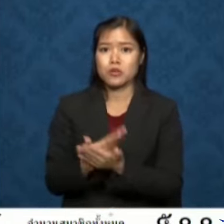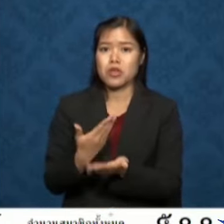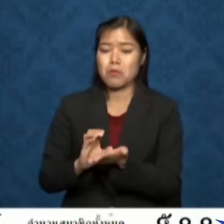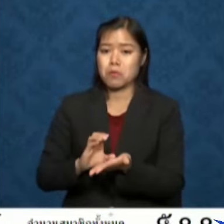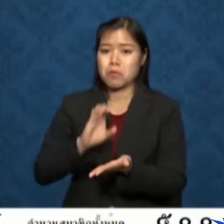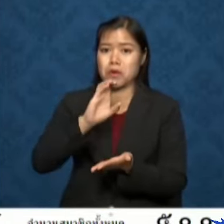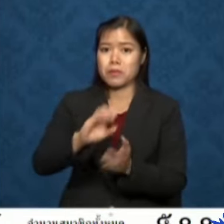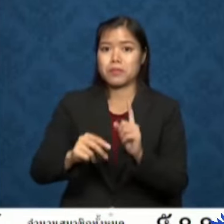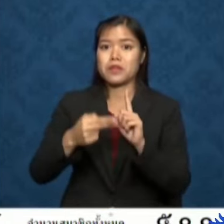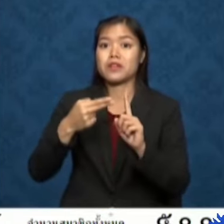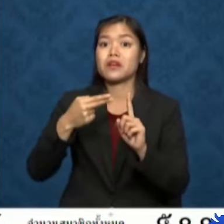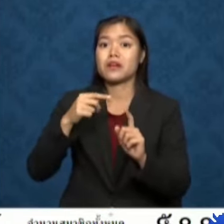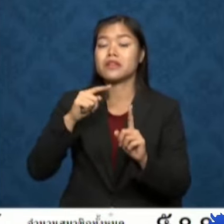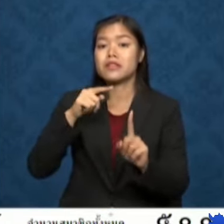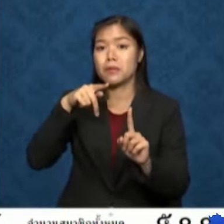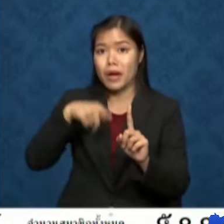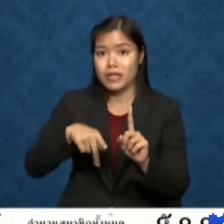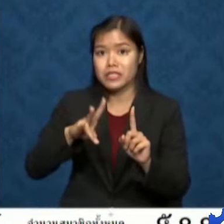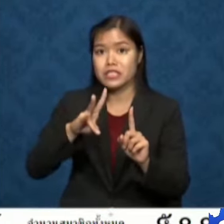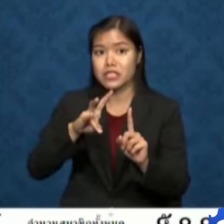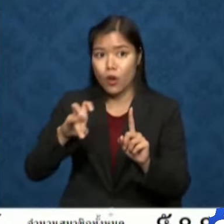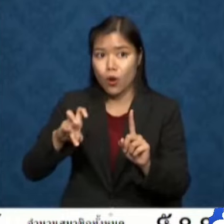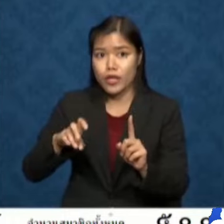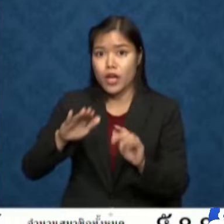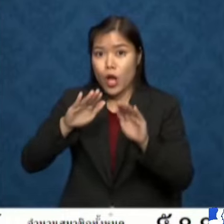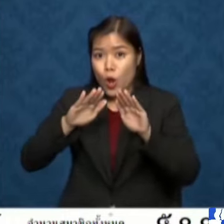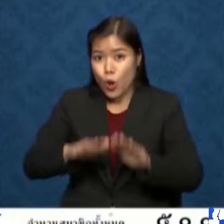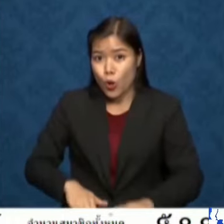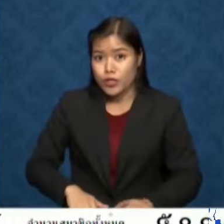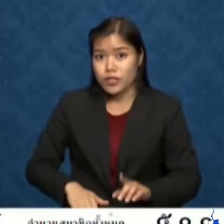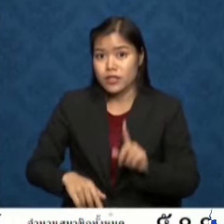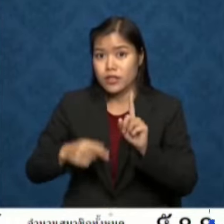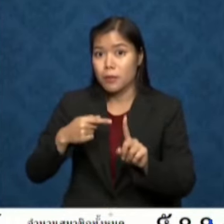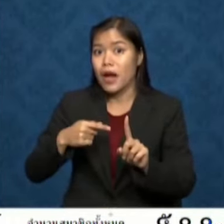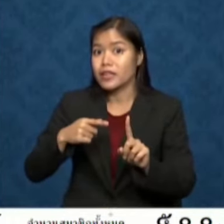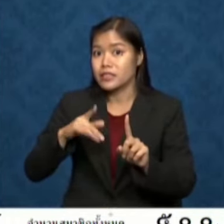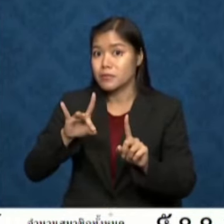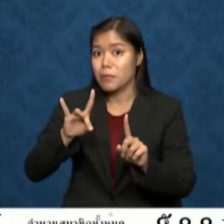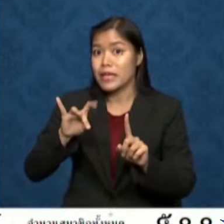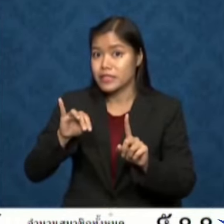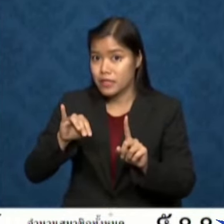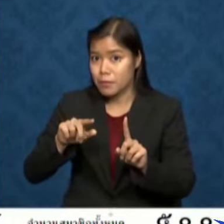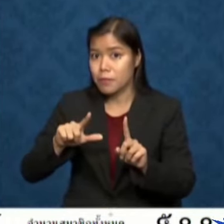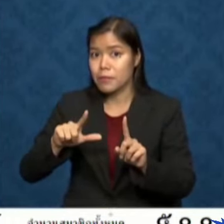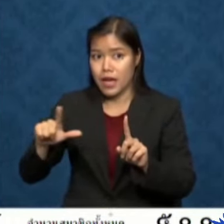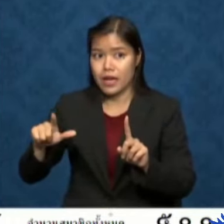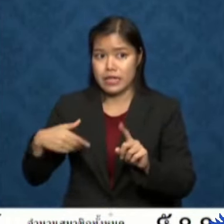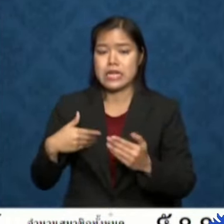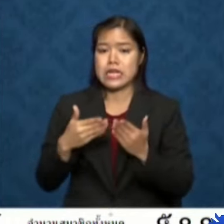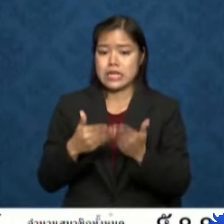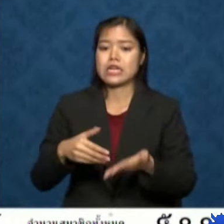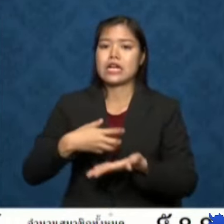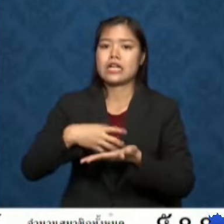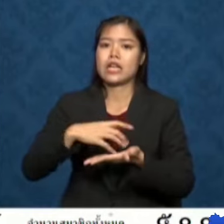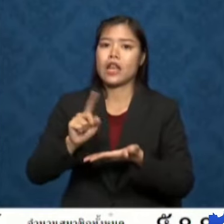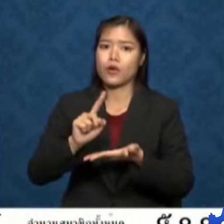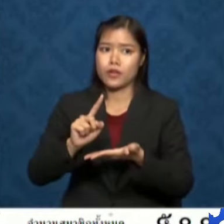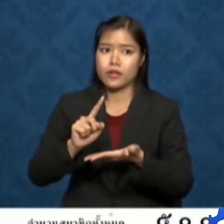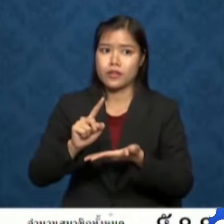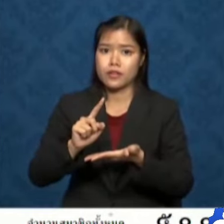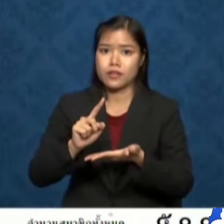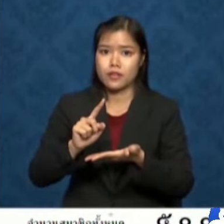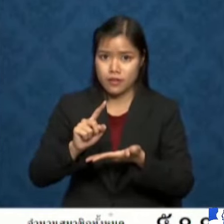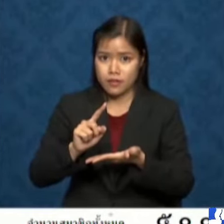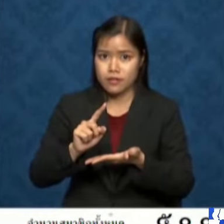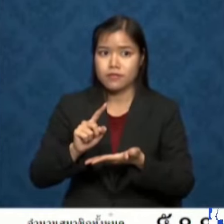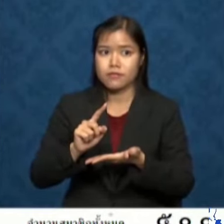ล้านทรยอมเหลือแค่ 850ล้านก็ไม่ให้เาทั้งที่เรือลำนี้เดี๋ยวผมจะเล่าต่อไปว่านี่คือคุณอุปการของ